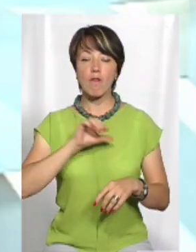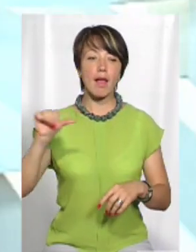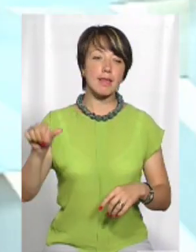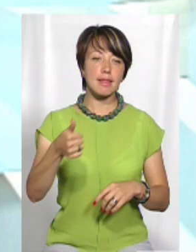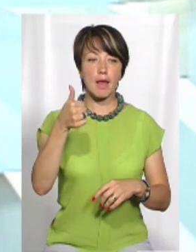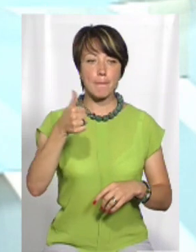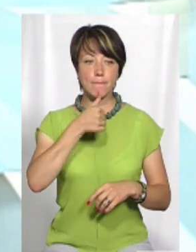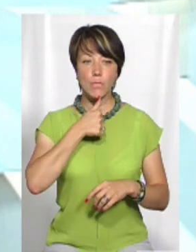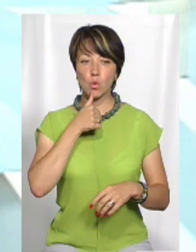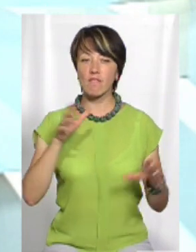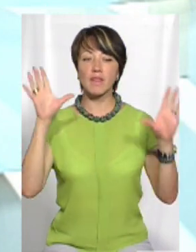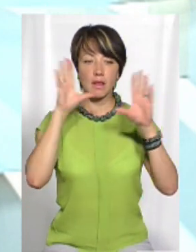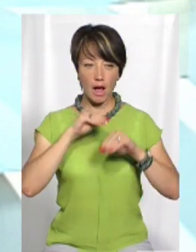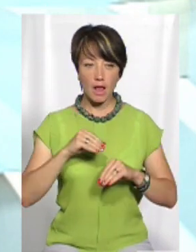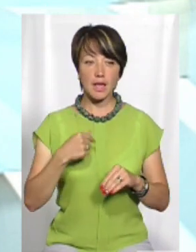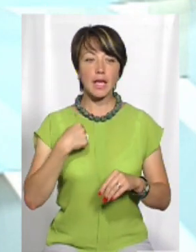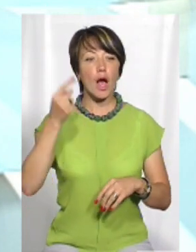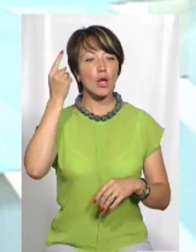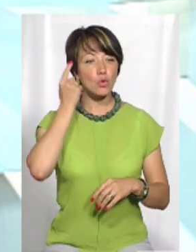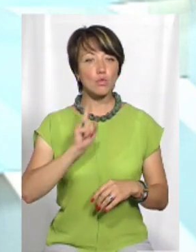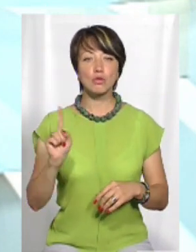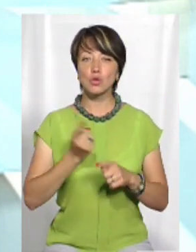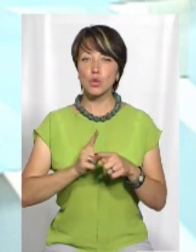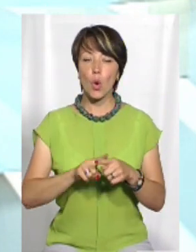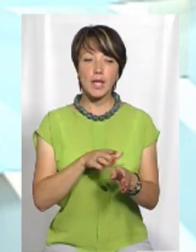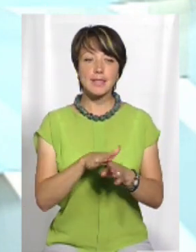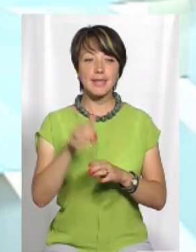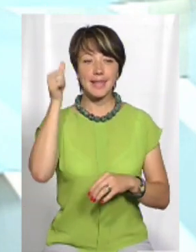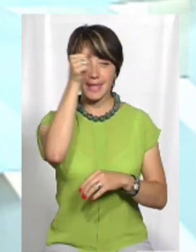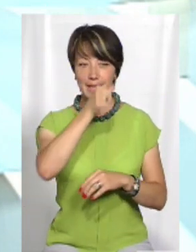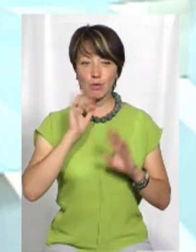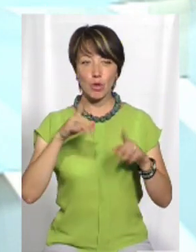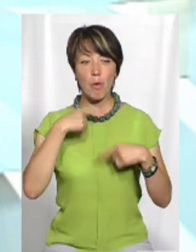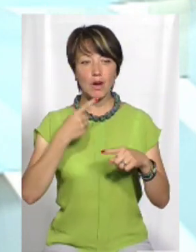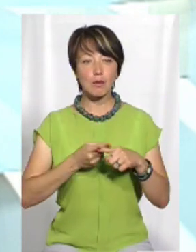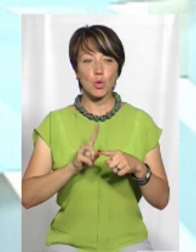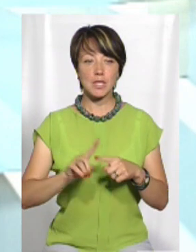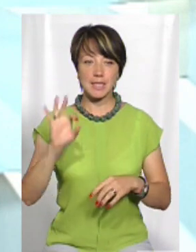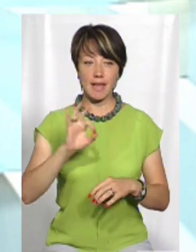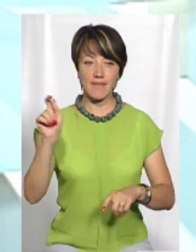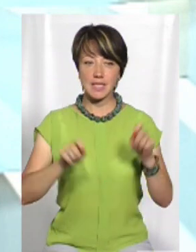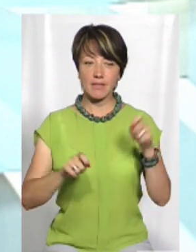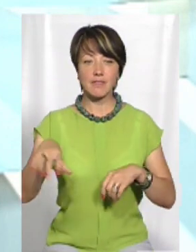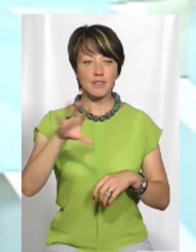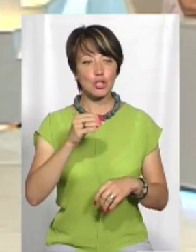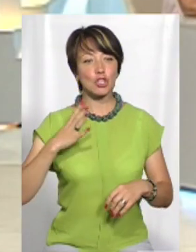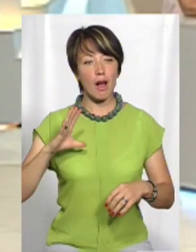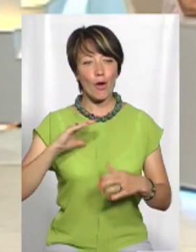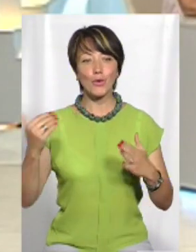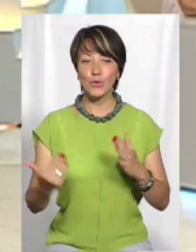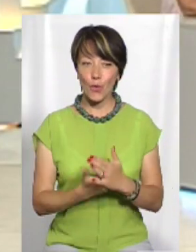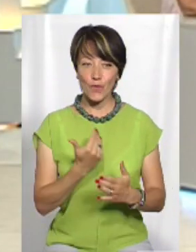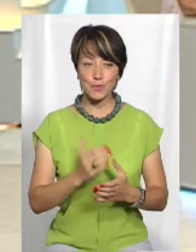це був дуже вдалий дебют. І я думаю, що цілий рік ми будемо говорити про цей фестиваль, і вже всі чекають